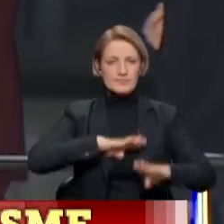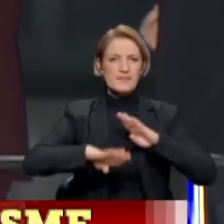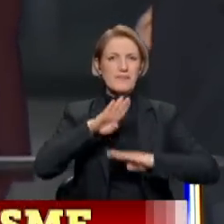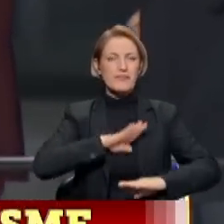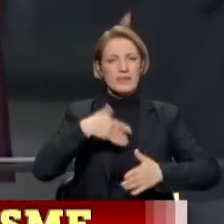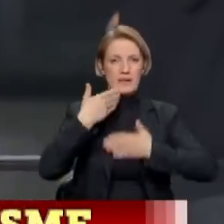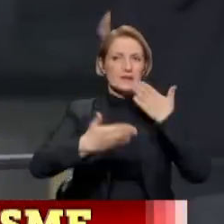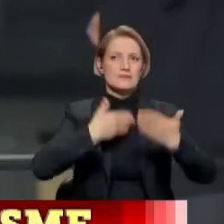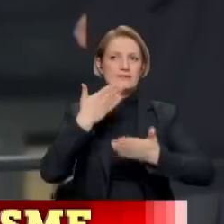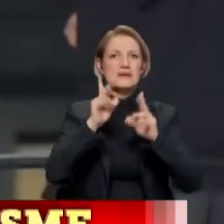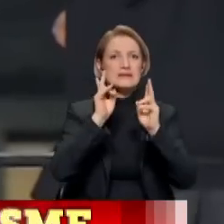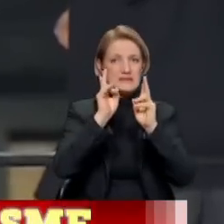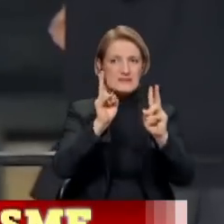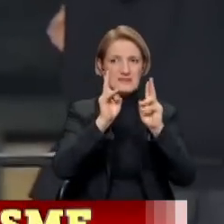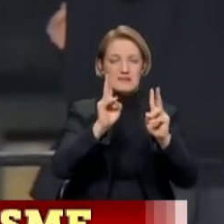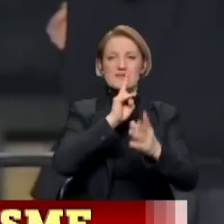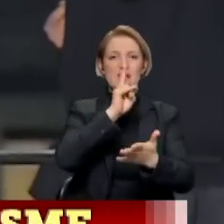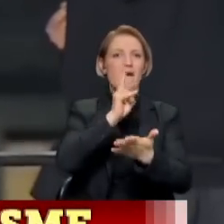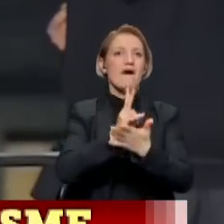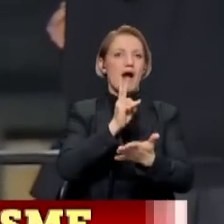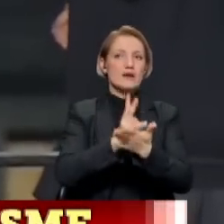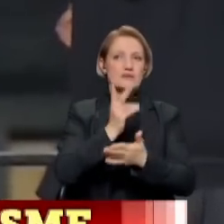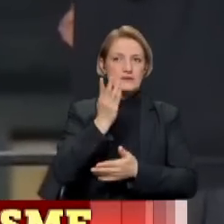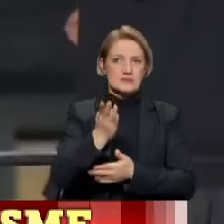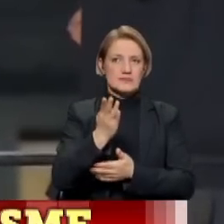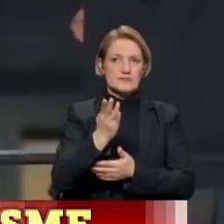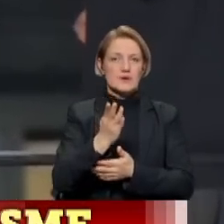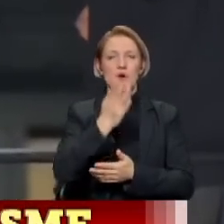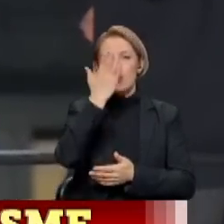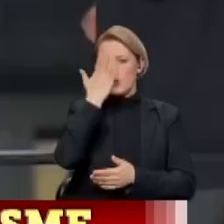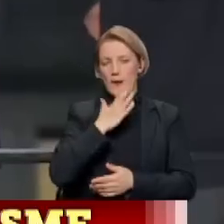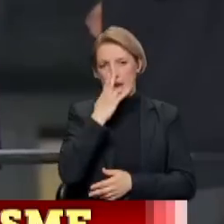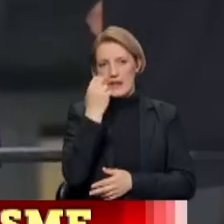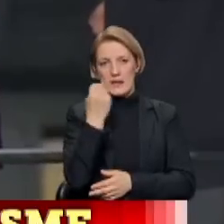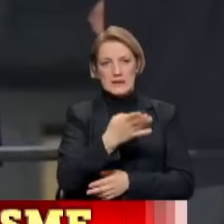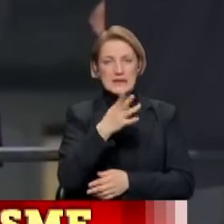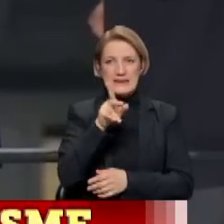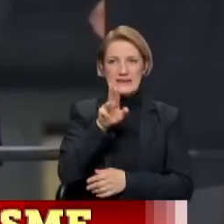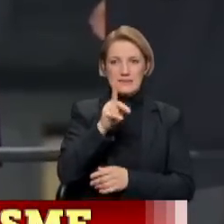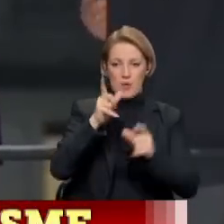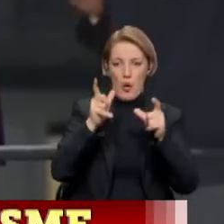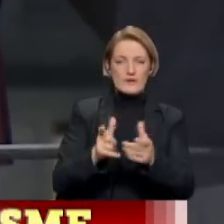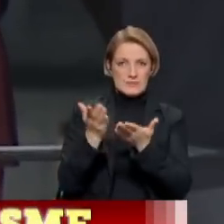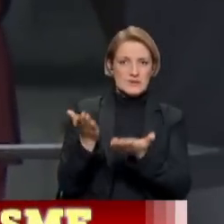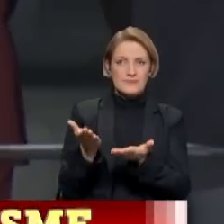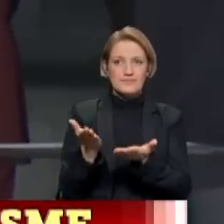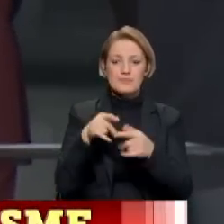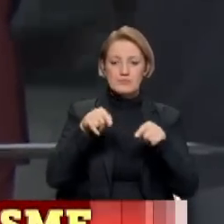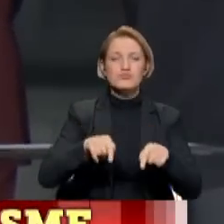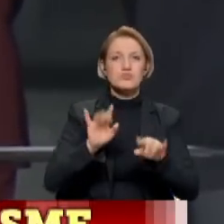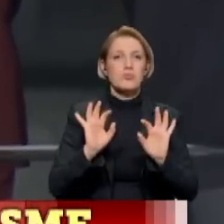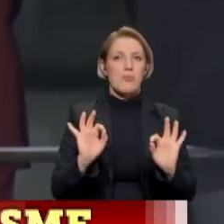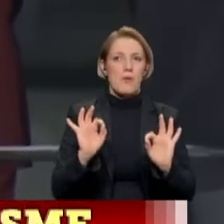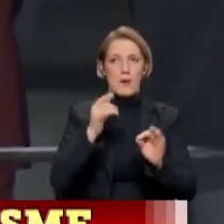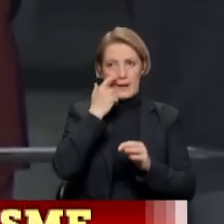dertleşmeyi sizin kararınızın yok sayıldığı bir ortamın bu